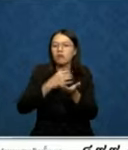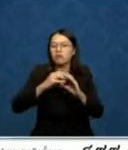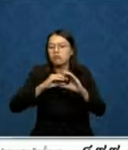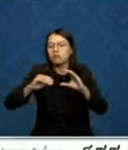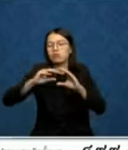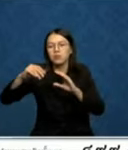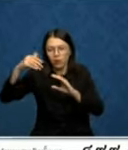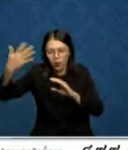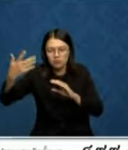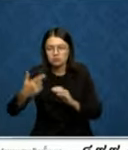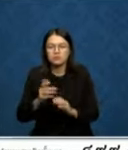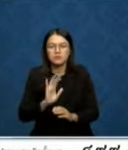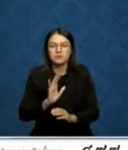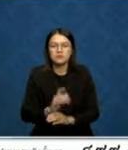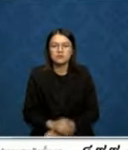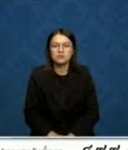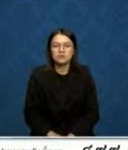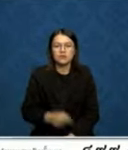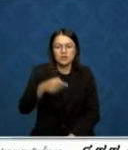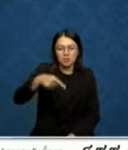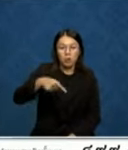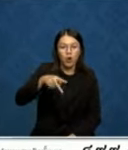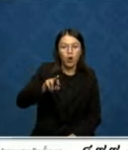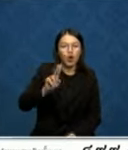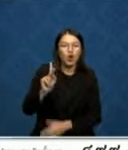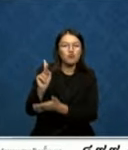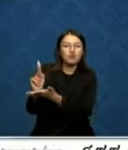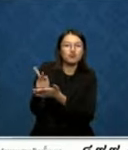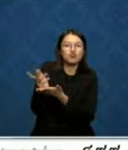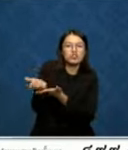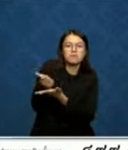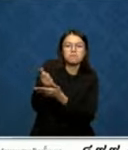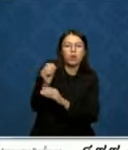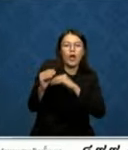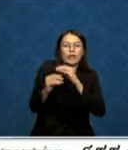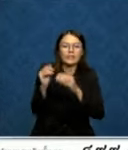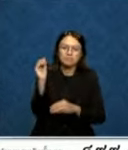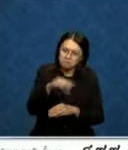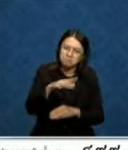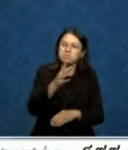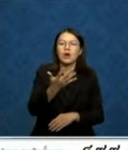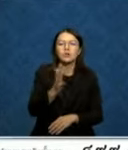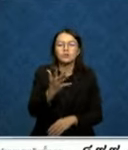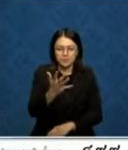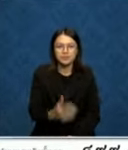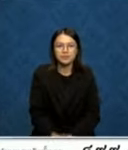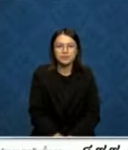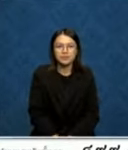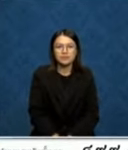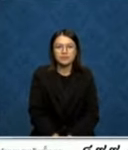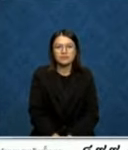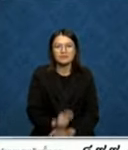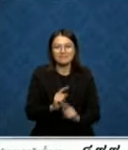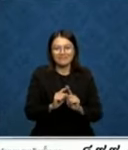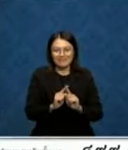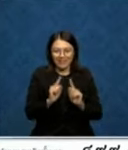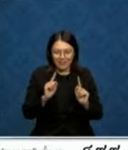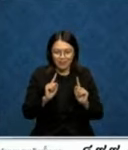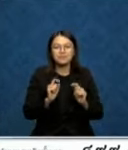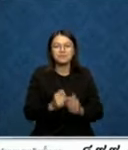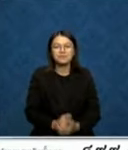นและไม่ใช่เป็นการออกพระราชกำหนดกู้ยืมเงินมาใช้ในโครงการนี้แต่นั่นก็ไม่ได้หมายความว่